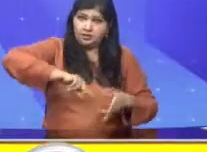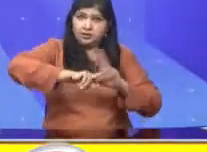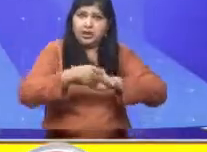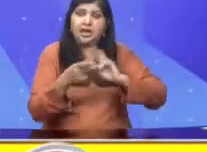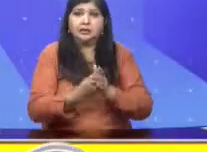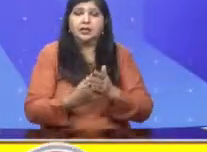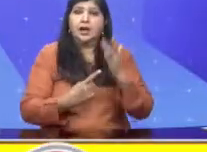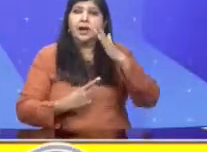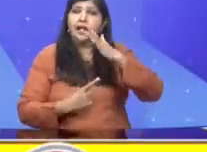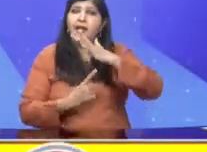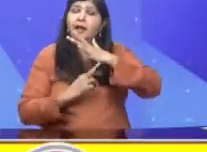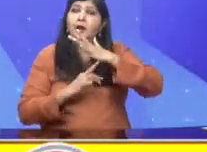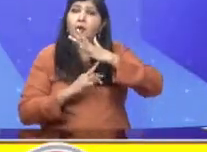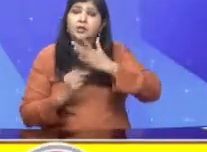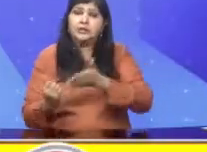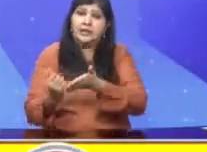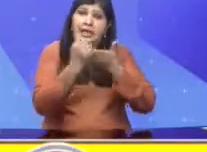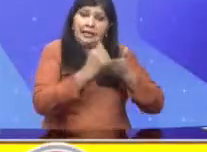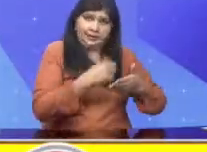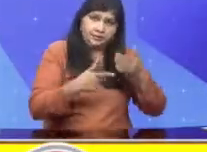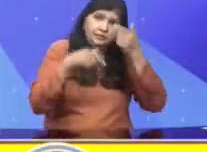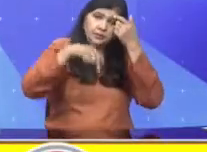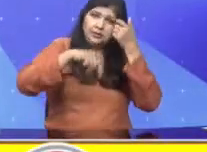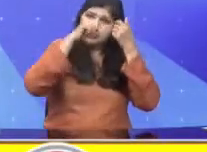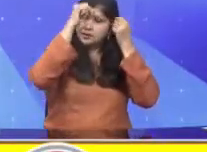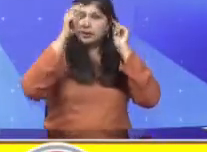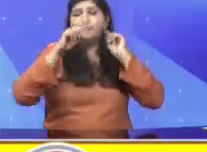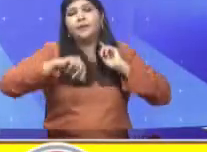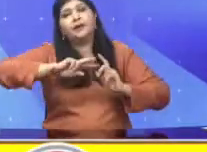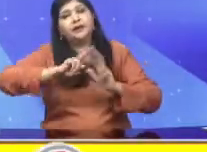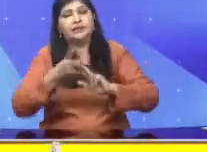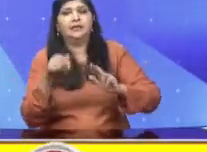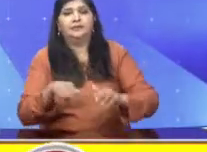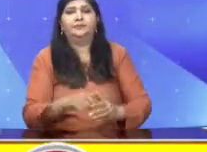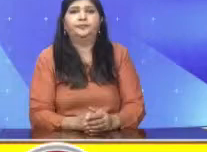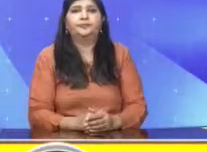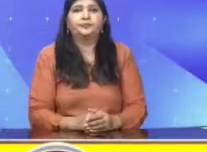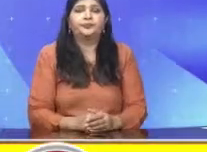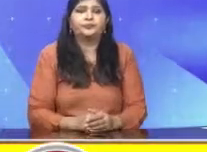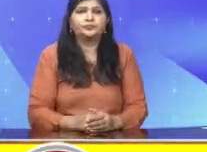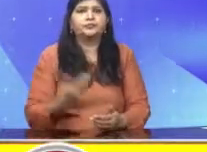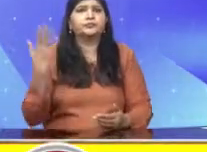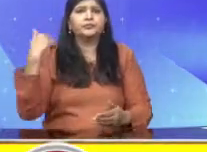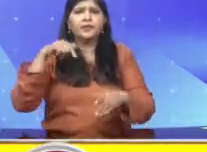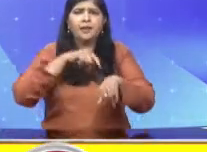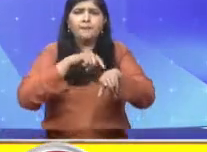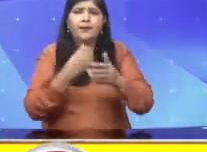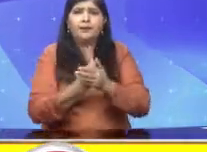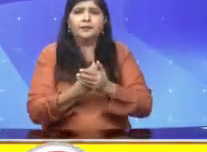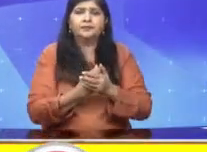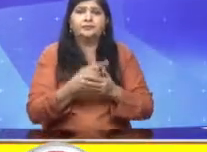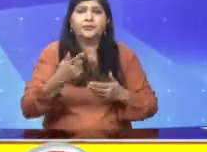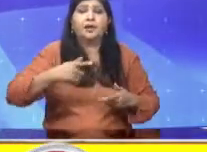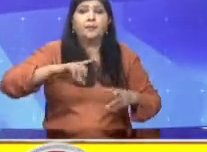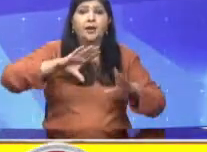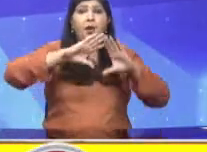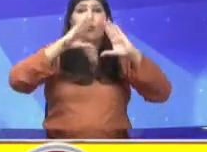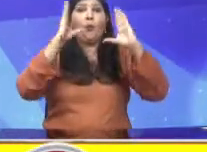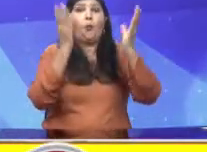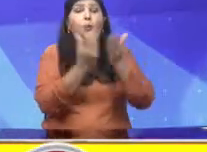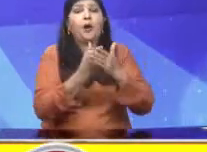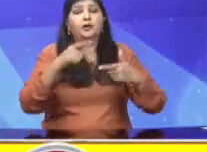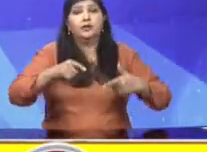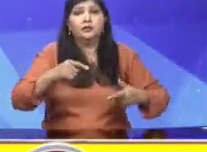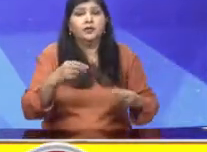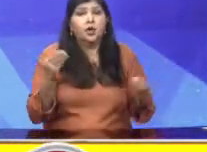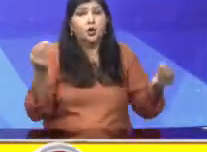टेक्नलोजी की वजह से भारत में स्थिती बदल रही है कुछ समय पहले हमने दुनिया भर की ऐसी